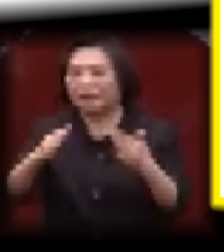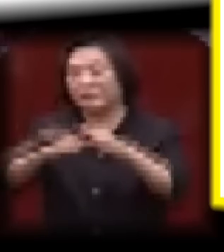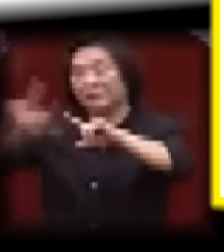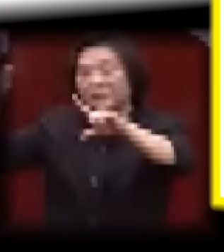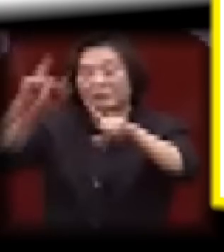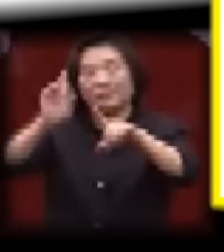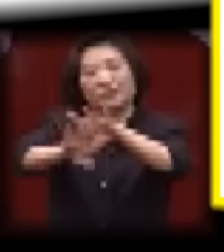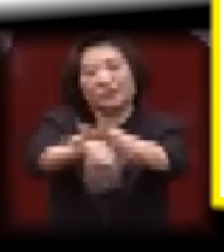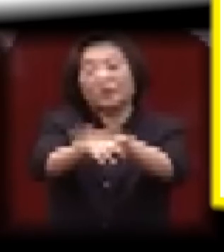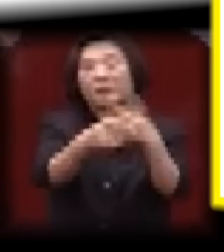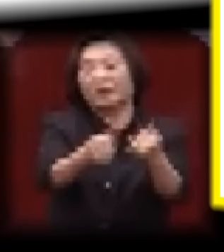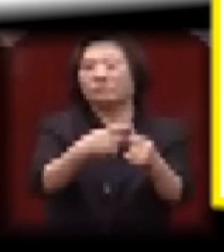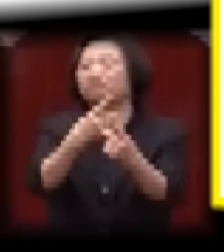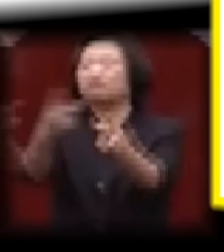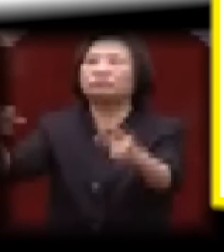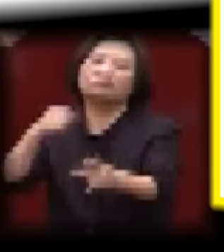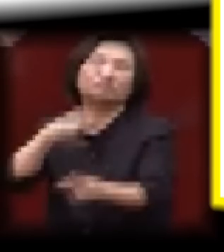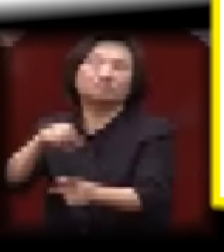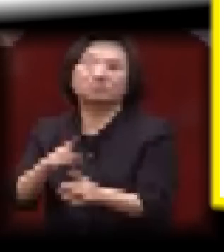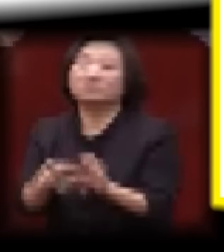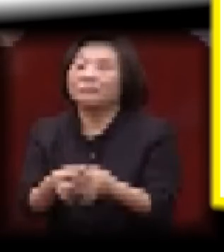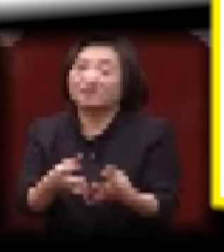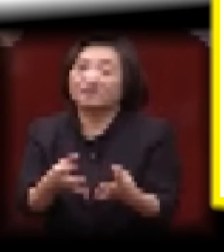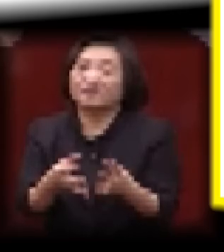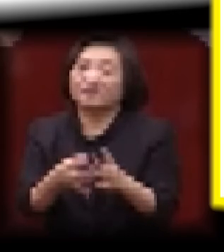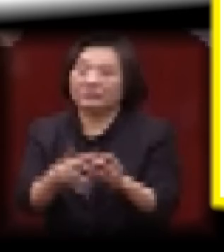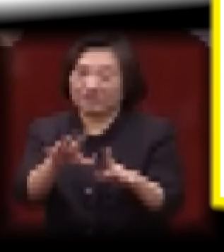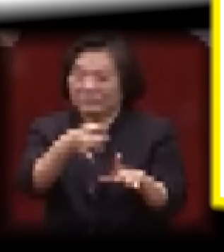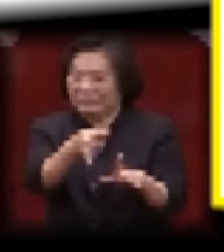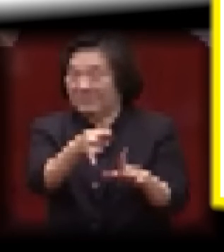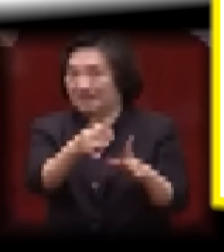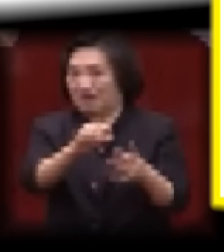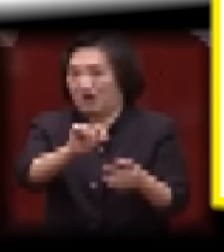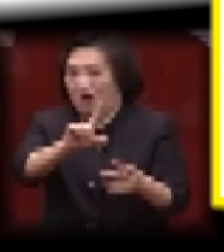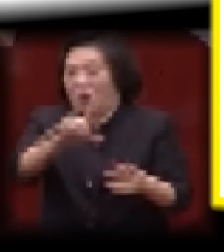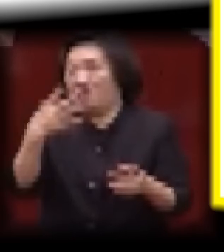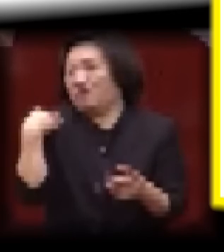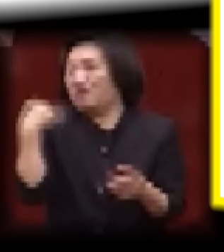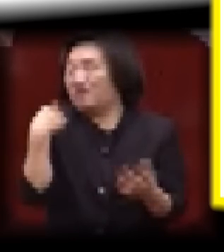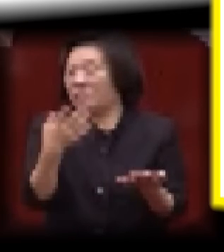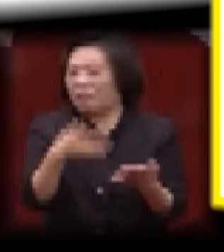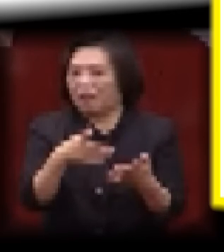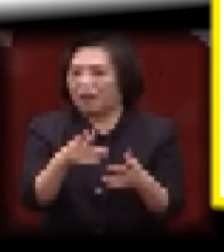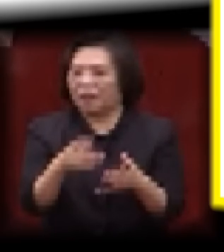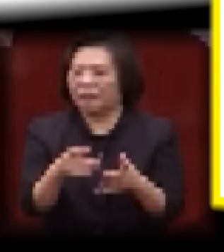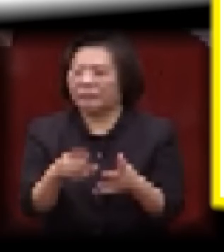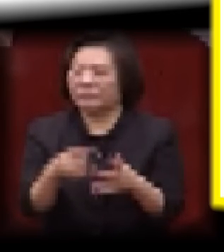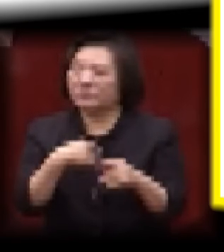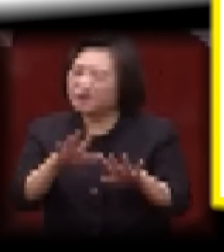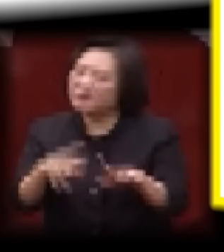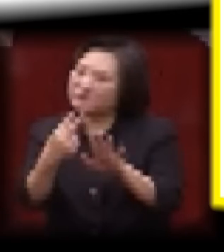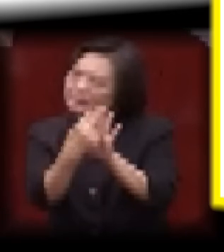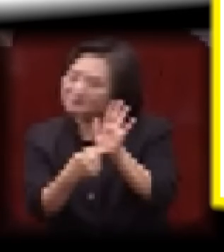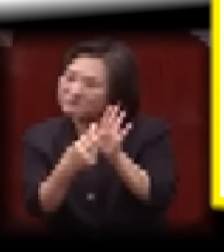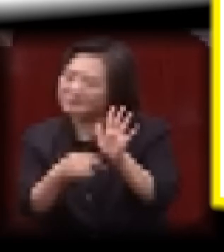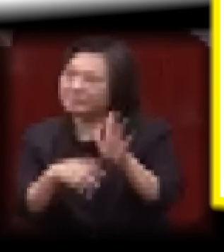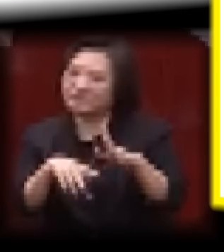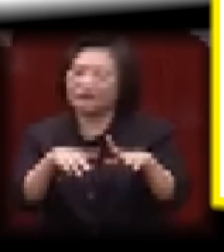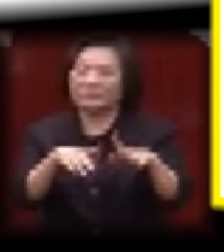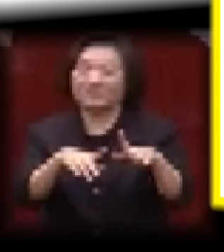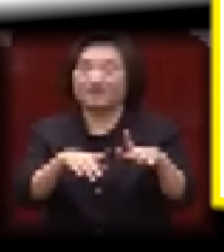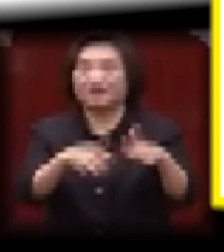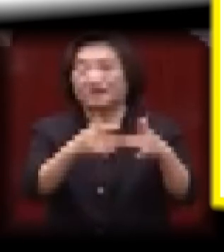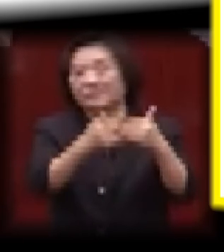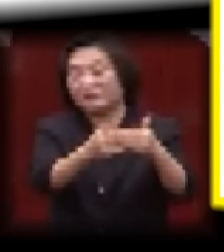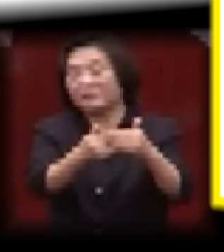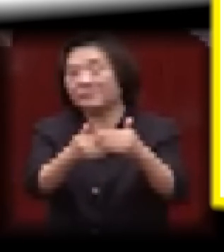空屋空在那里，他也不要租了。因为事实上这个，特别是我在估计，你知道，中美大战以后，台